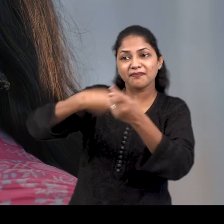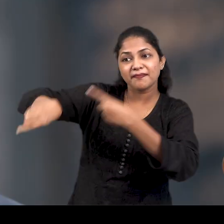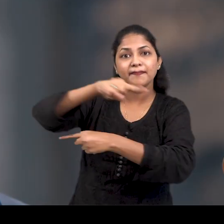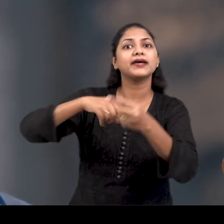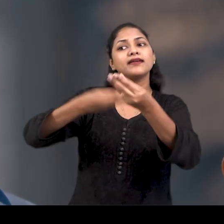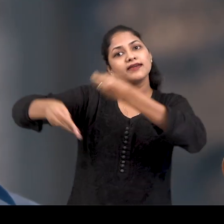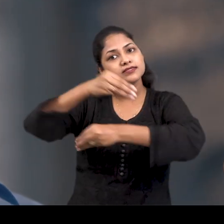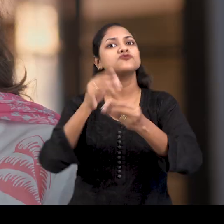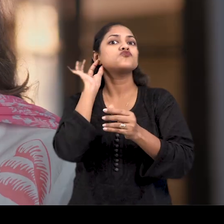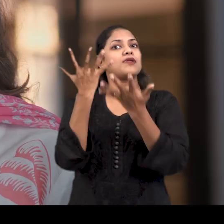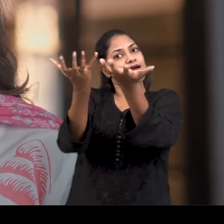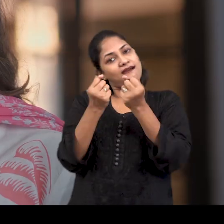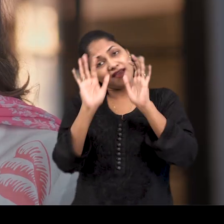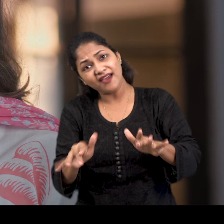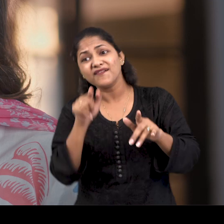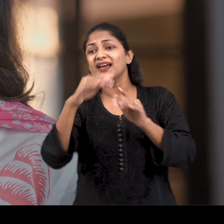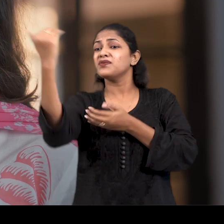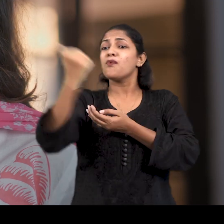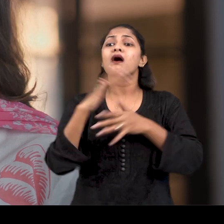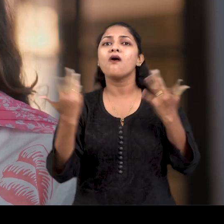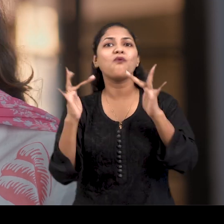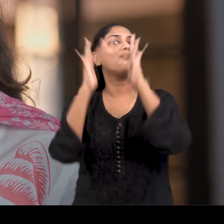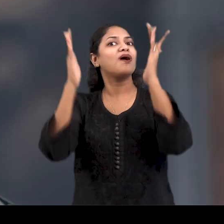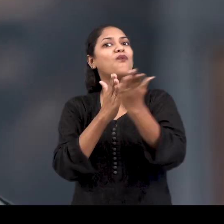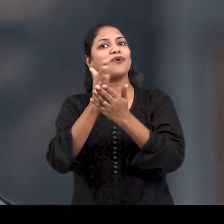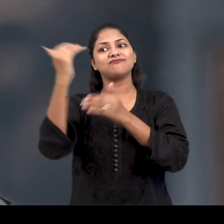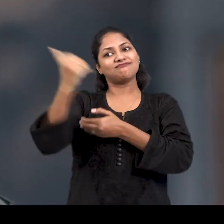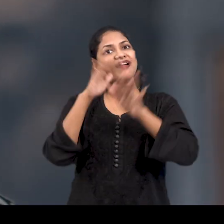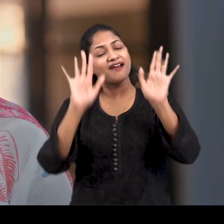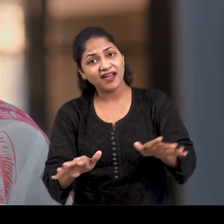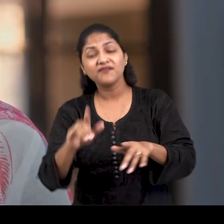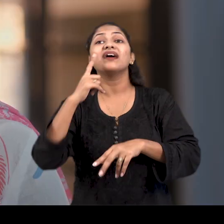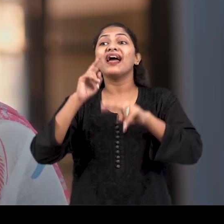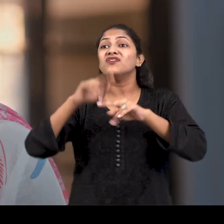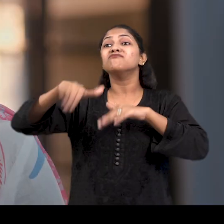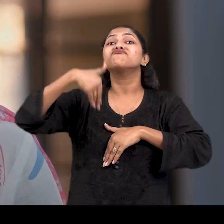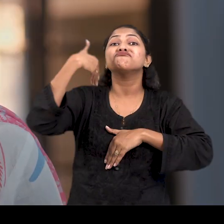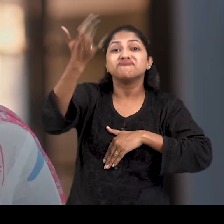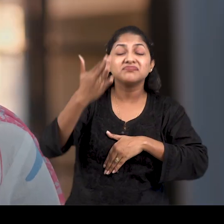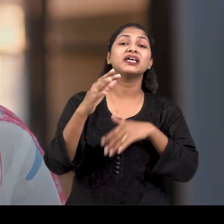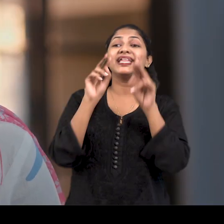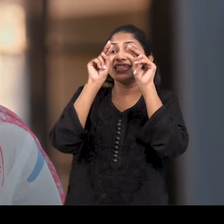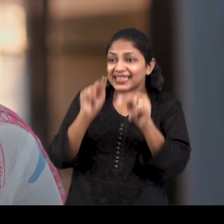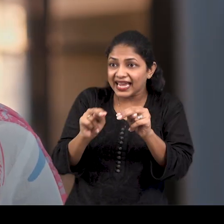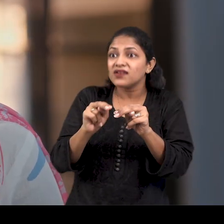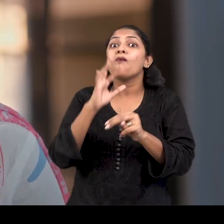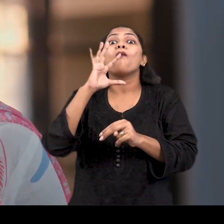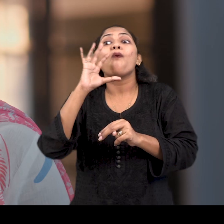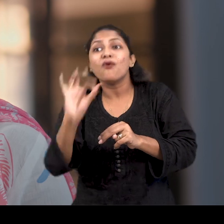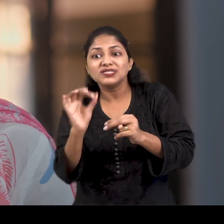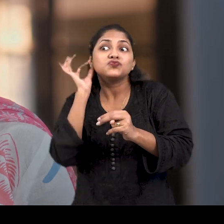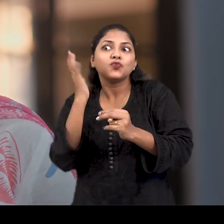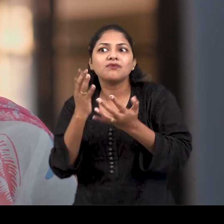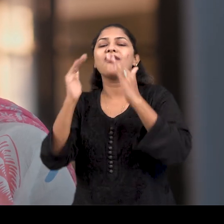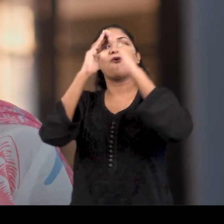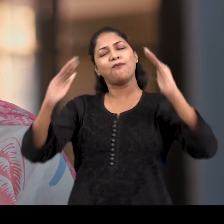വരെ സ്വർണം വാങ്ങാം. അതിന്റെ ഡെലിവറി ഇലക്ട്രോണിക് ഫോമായിട്ടും ലഭിക്കും. ആവശ്യമെങ്കിൽ നാളെ ഭാവിയിൽ അത് ഫിസിക്കൽ